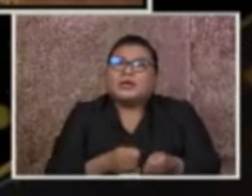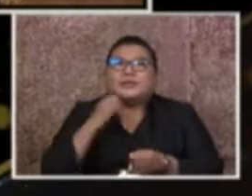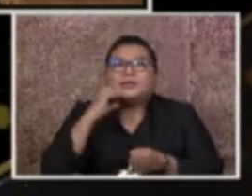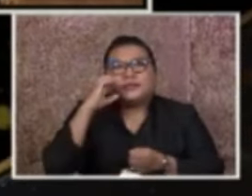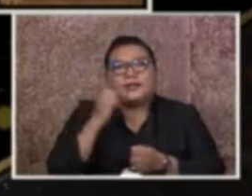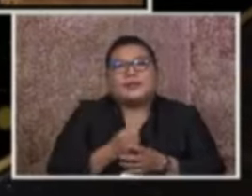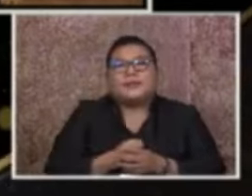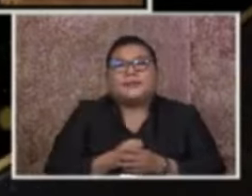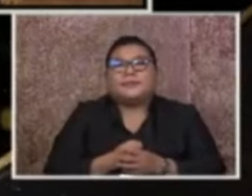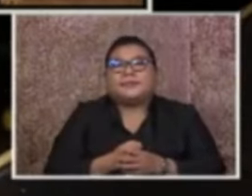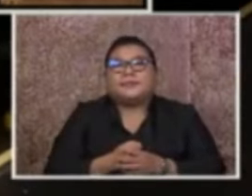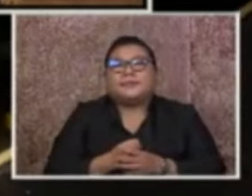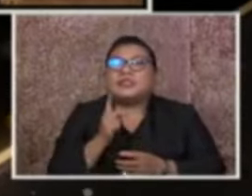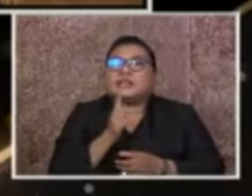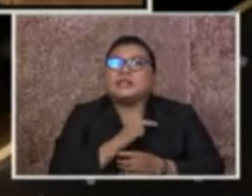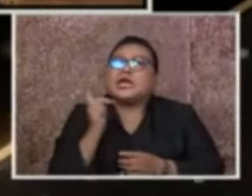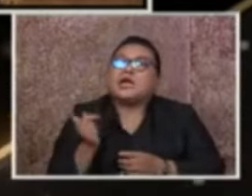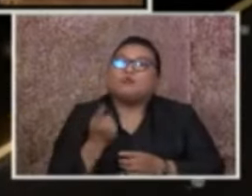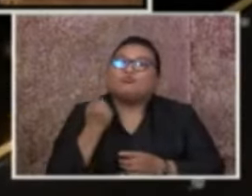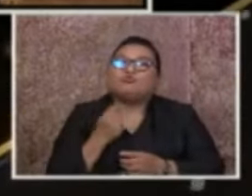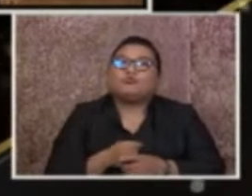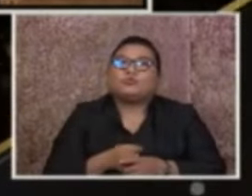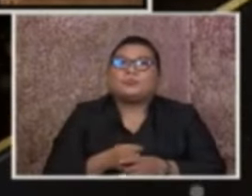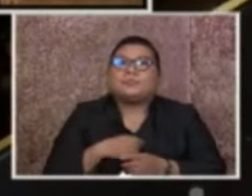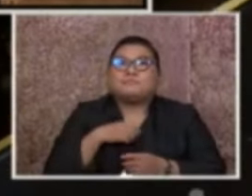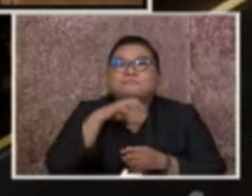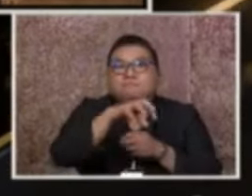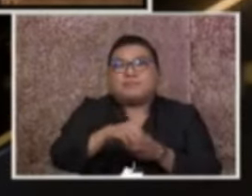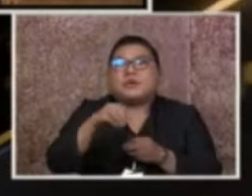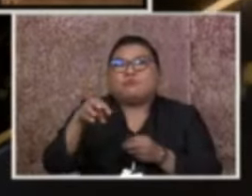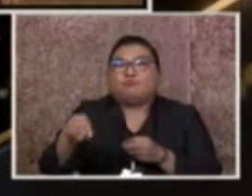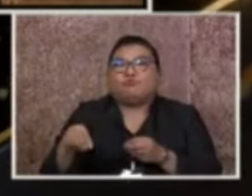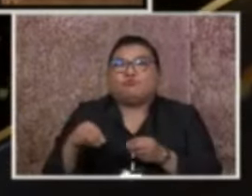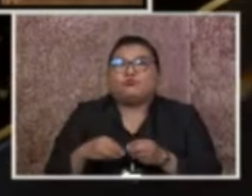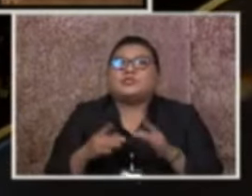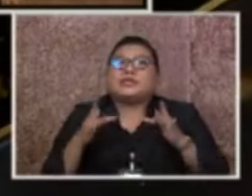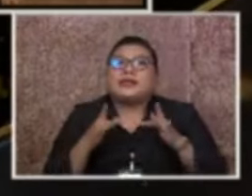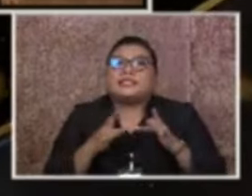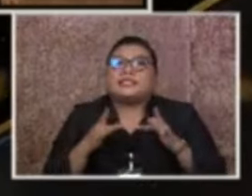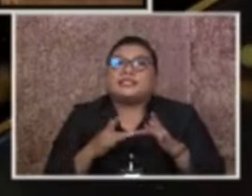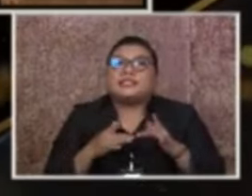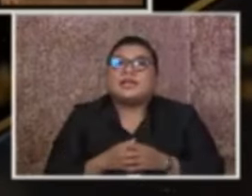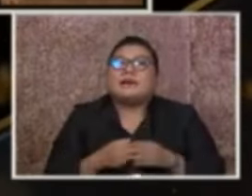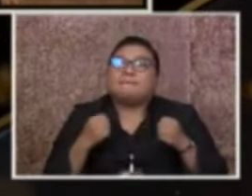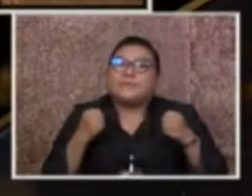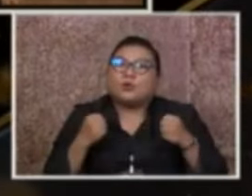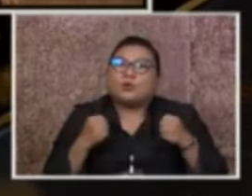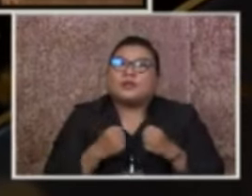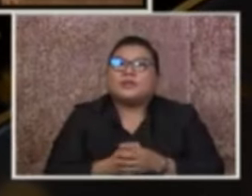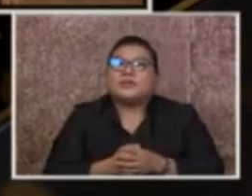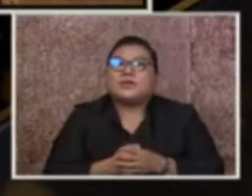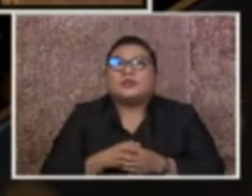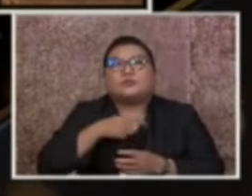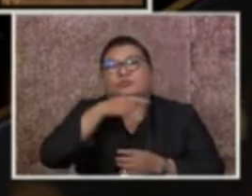itu kita harus memungut dengan cara digital dan muatannya itu harus